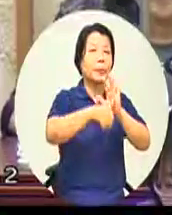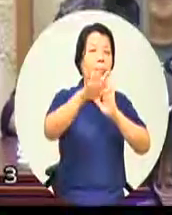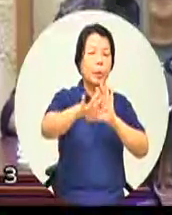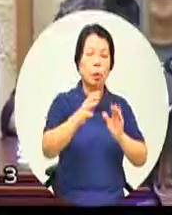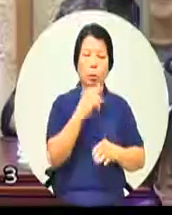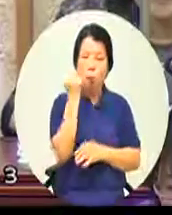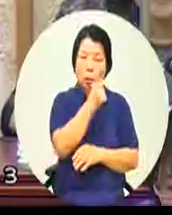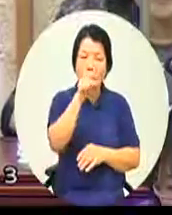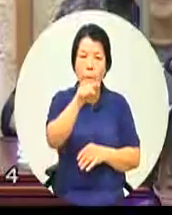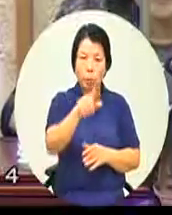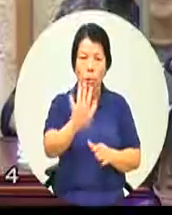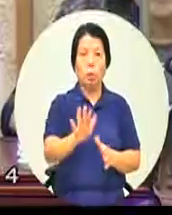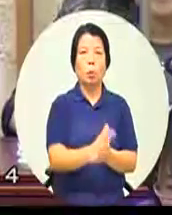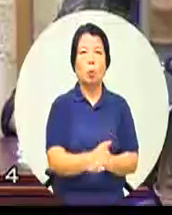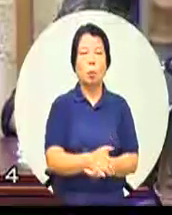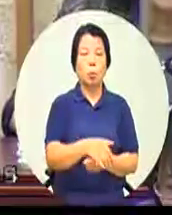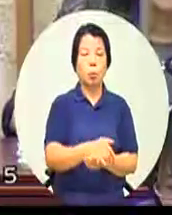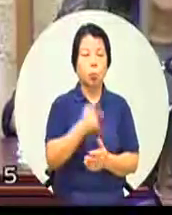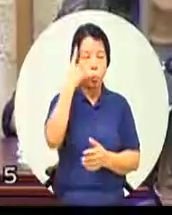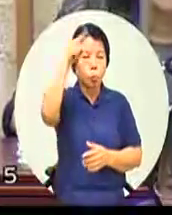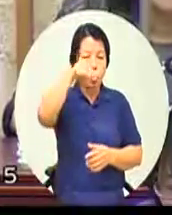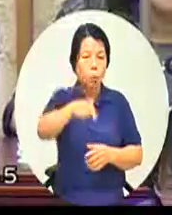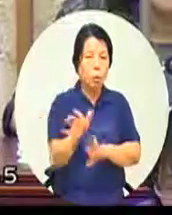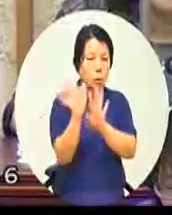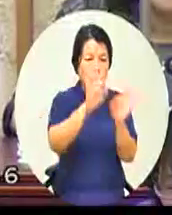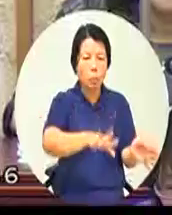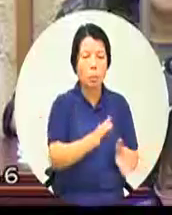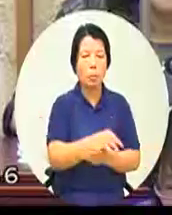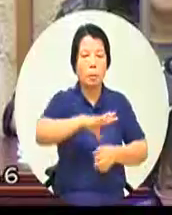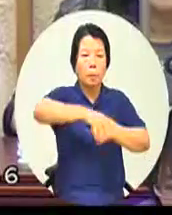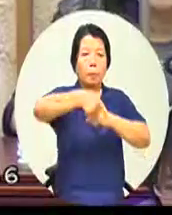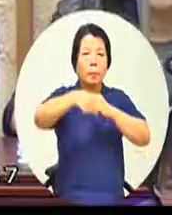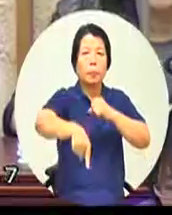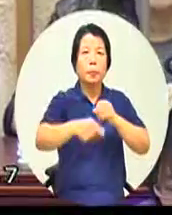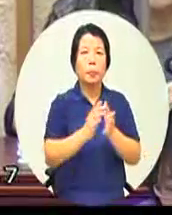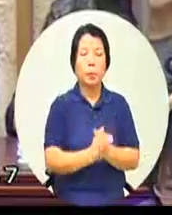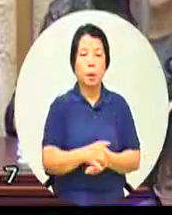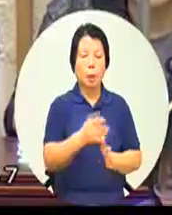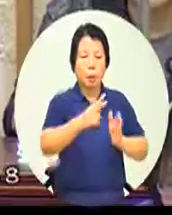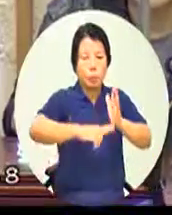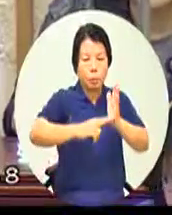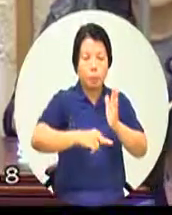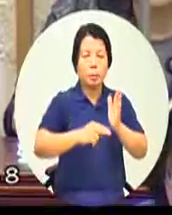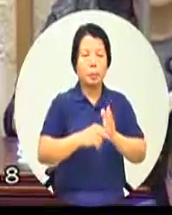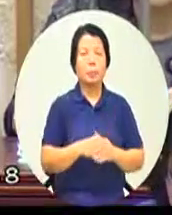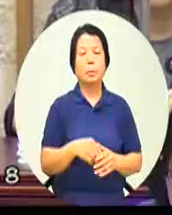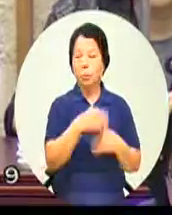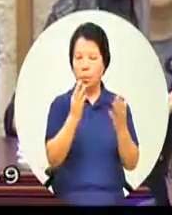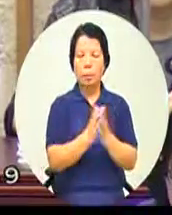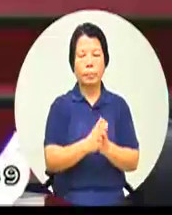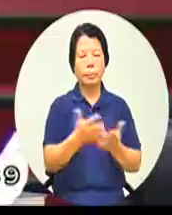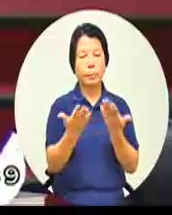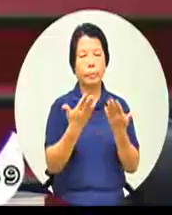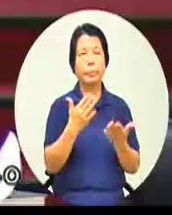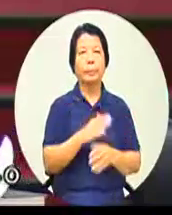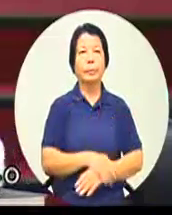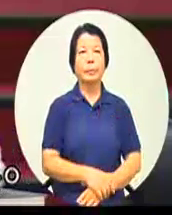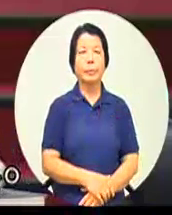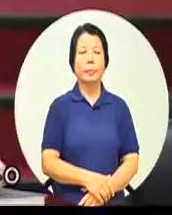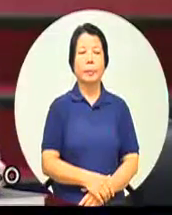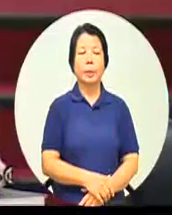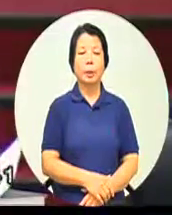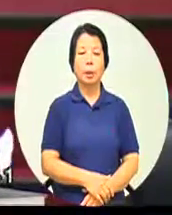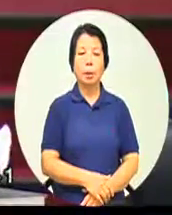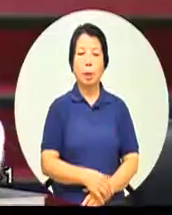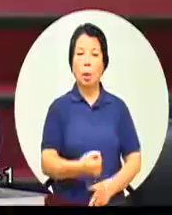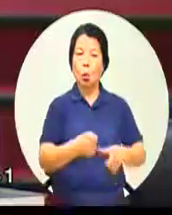念他现在的一些所有的情境，包括他现在的一些理解的部分啦。 科长嘛，应该行伊个公道